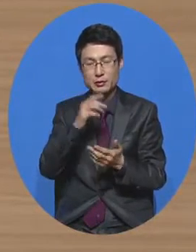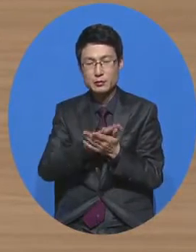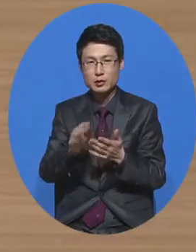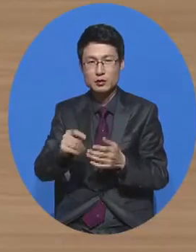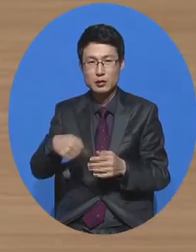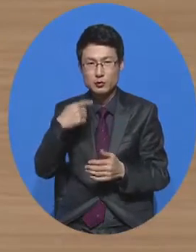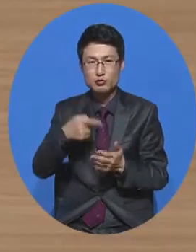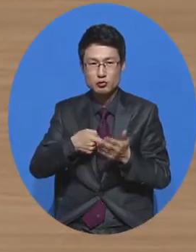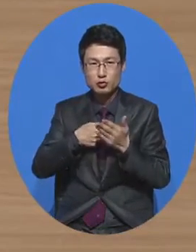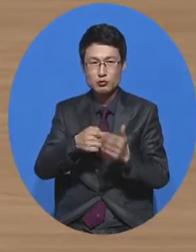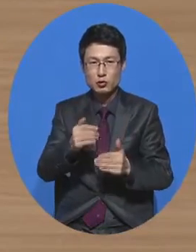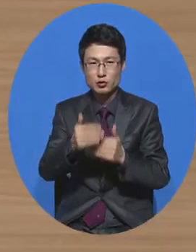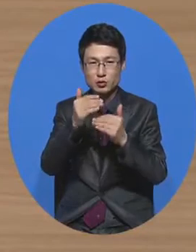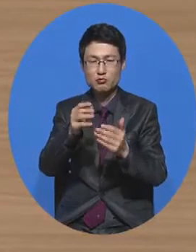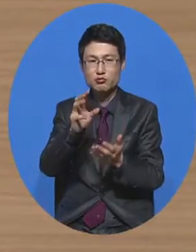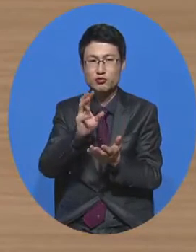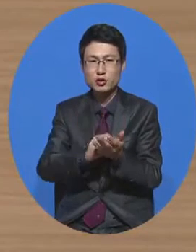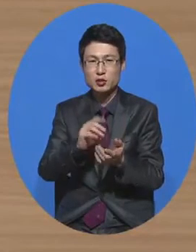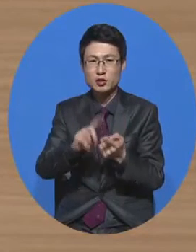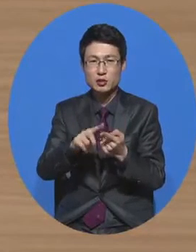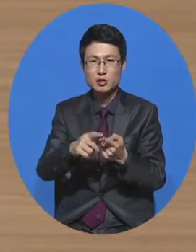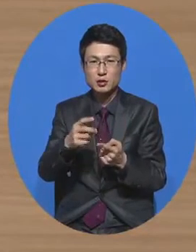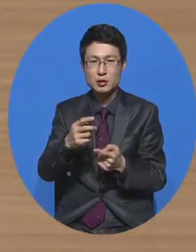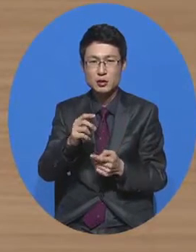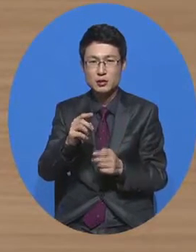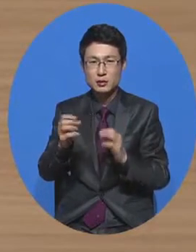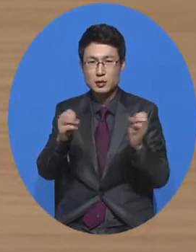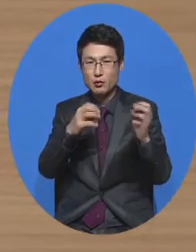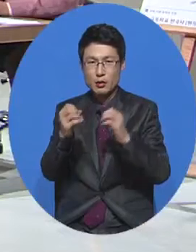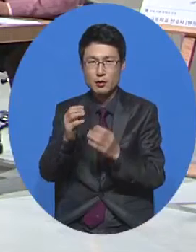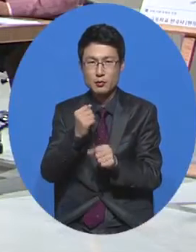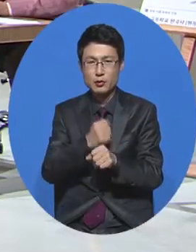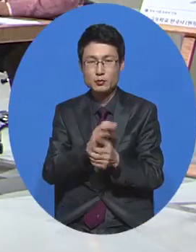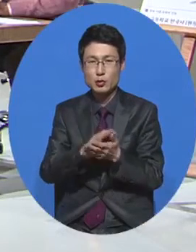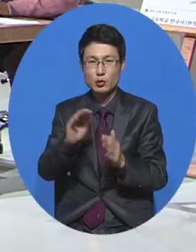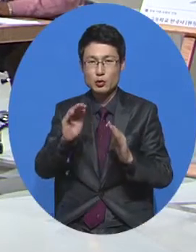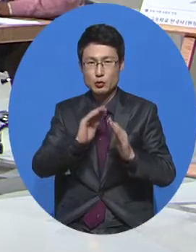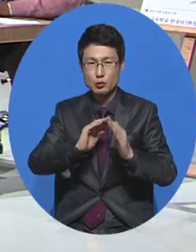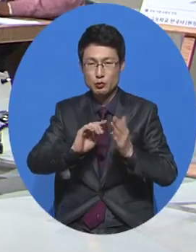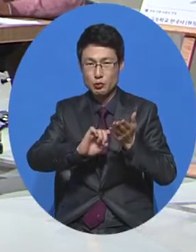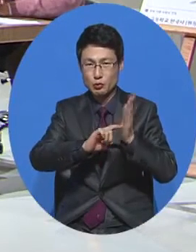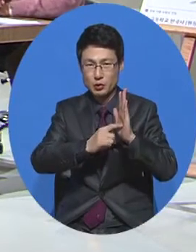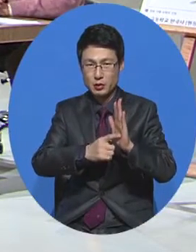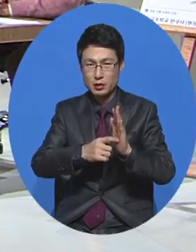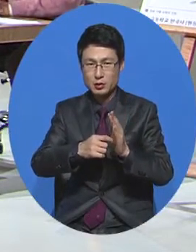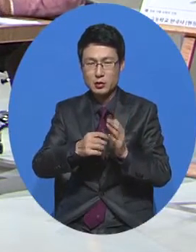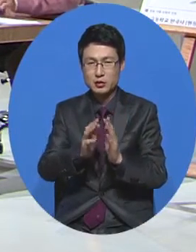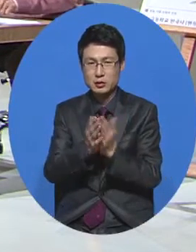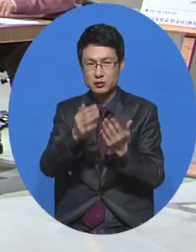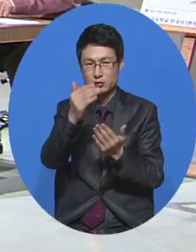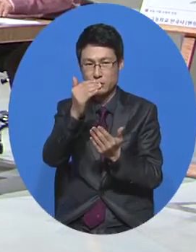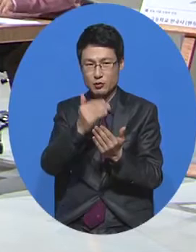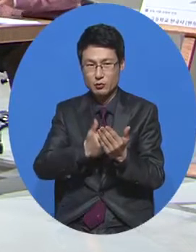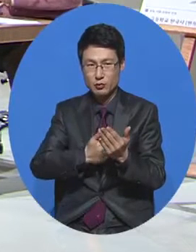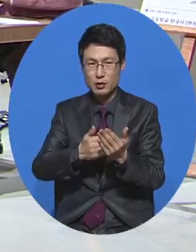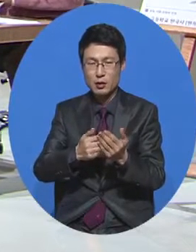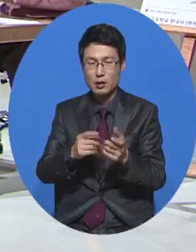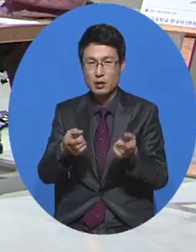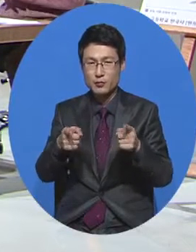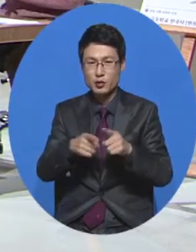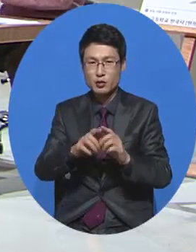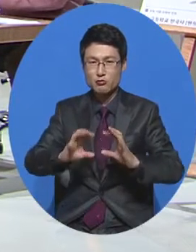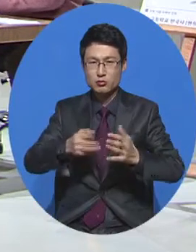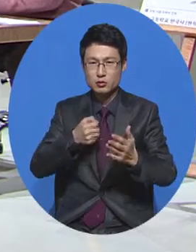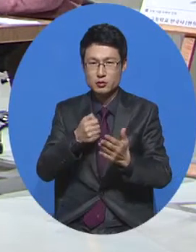추진 과정상의 문제 한번 짚어 볼 텐데요 공개된 교과서 내용에 대한 지적과 함께 국정